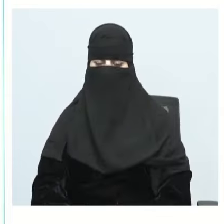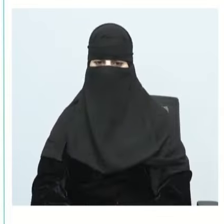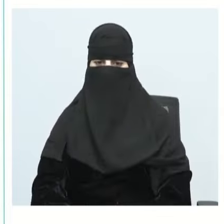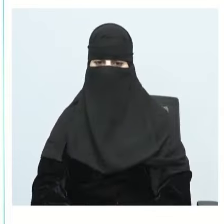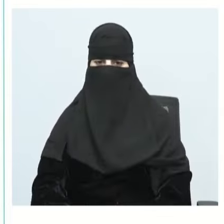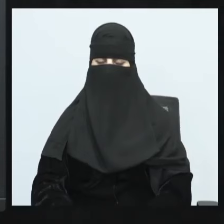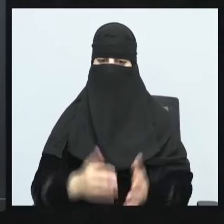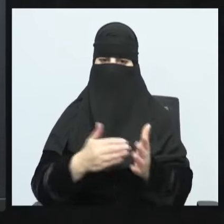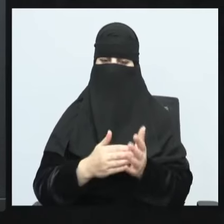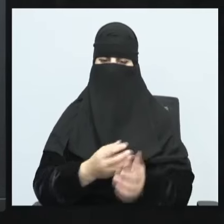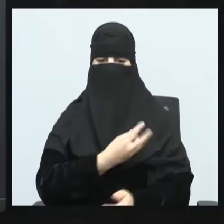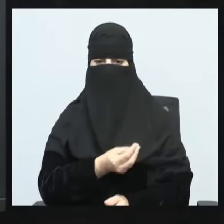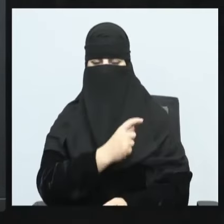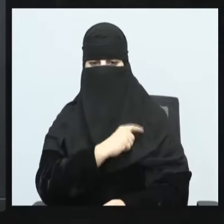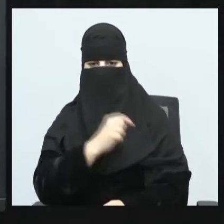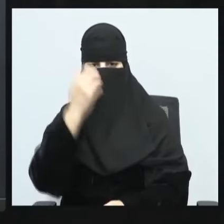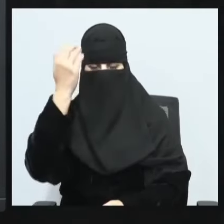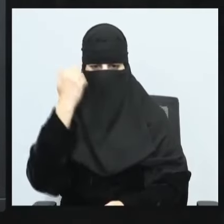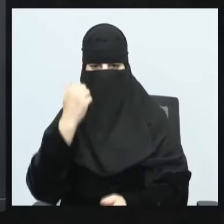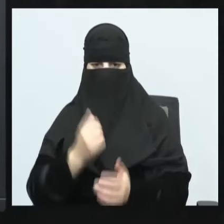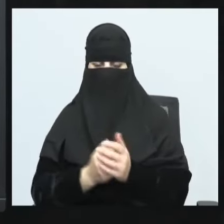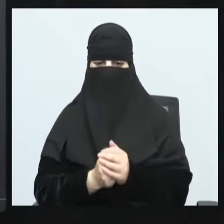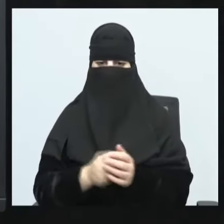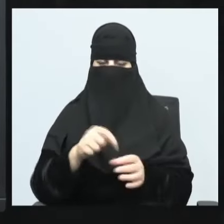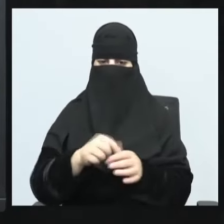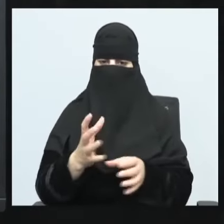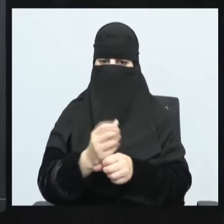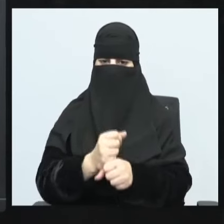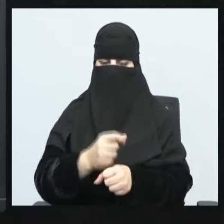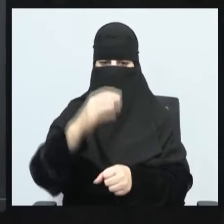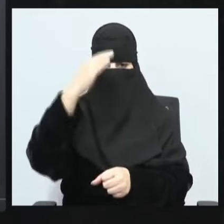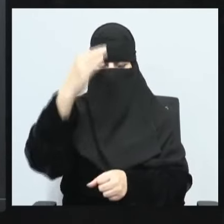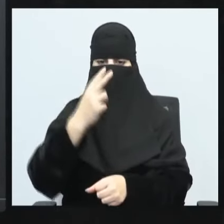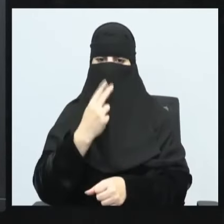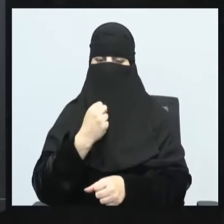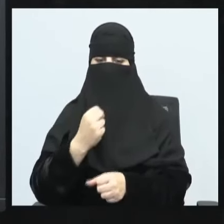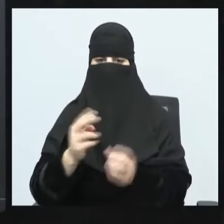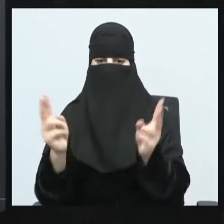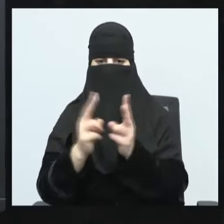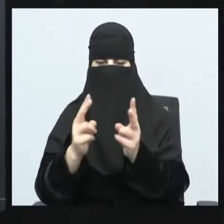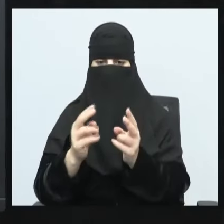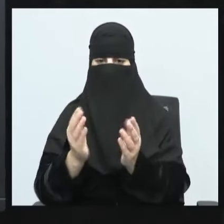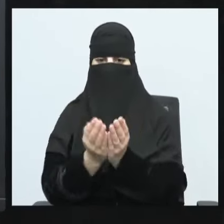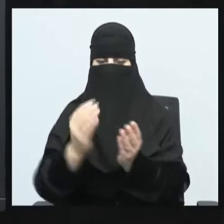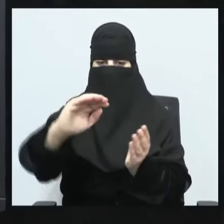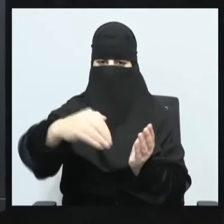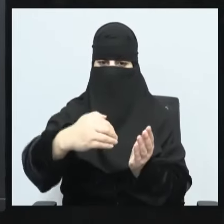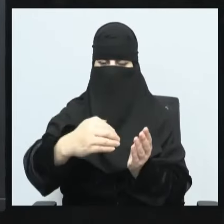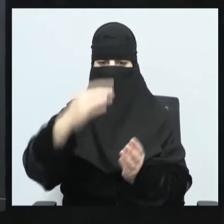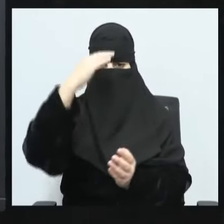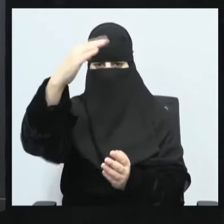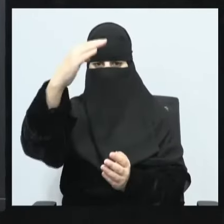الى هنا عزيزي الطالب والطالبه استودعكم الله ودمتم بخير والى اللقاء ان شاء الله في درس القادم